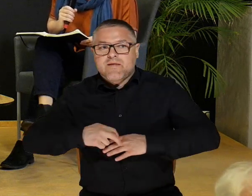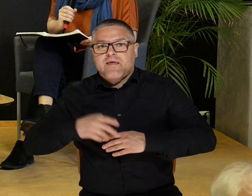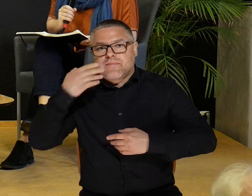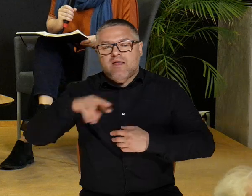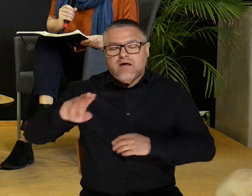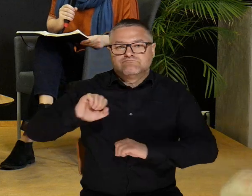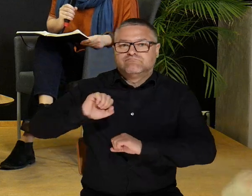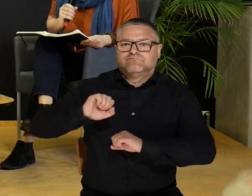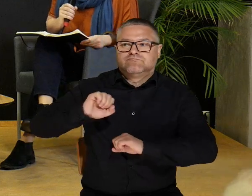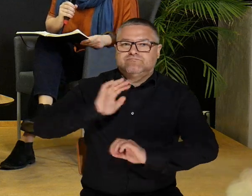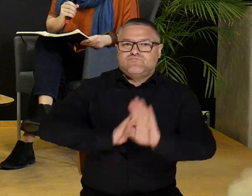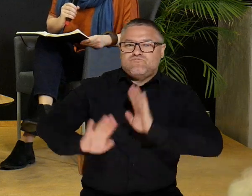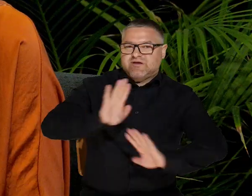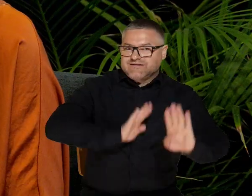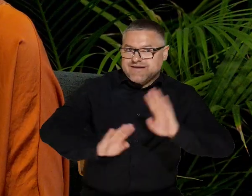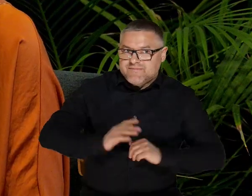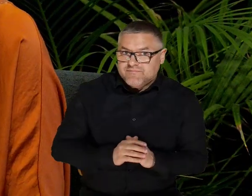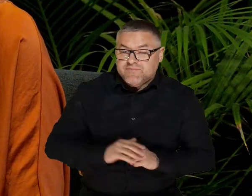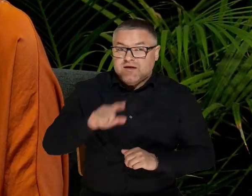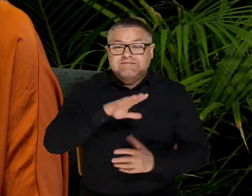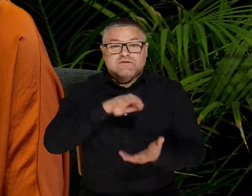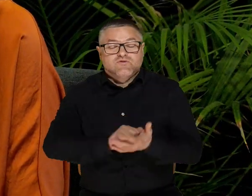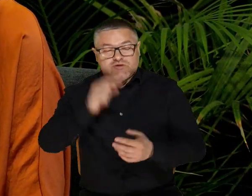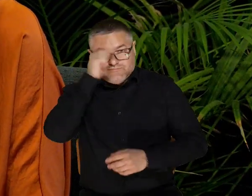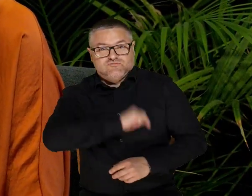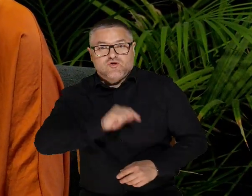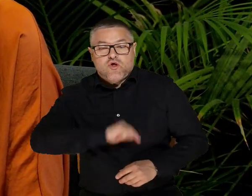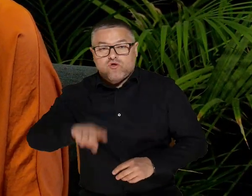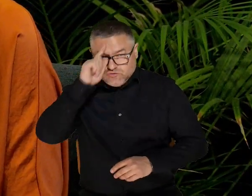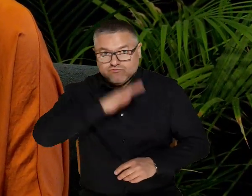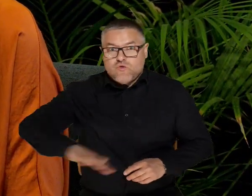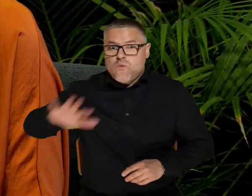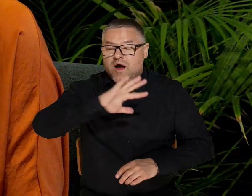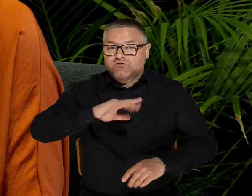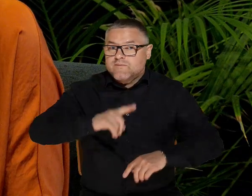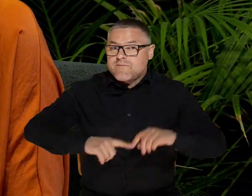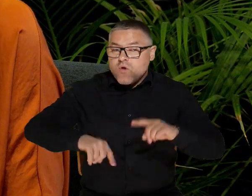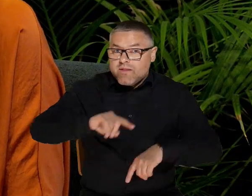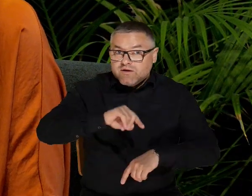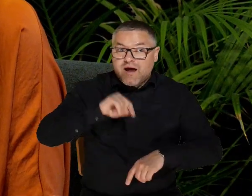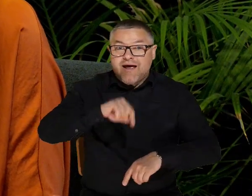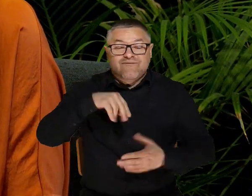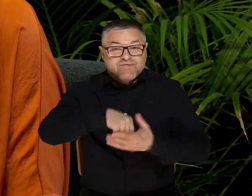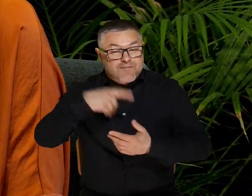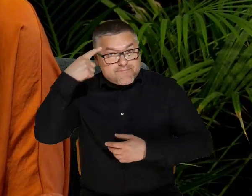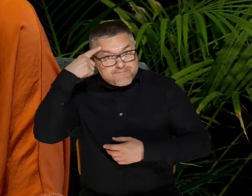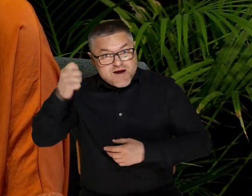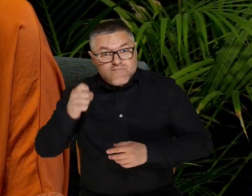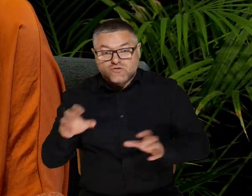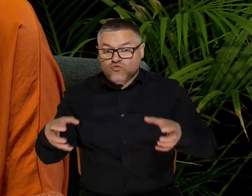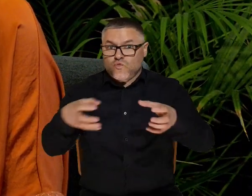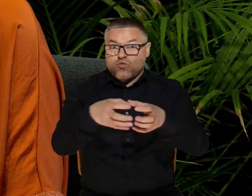Uprzedzeniami. Zajmuje się psychologią społeczną i polityczną, a w tym pamięcią